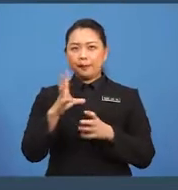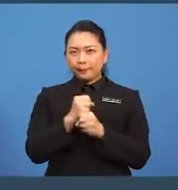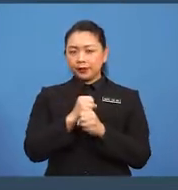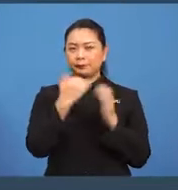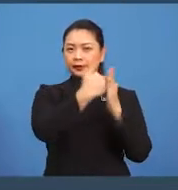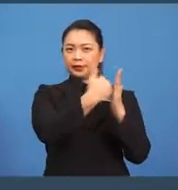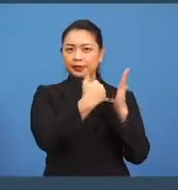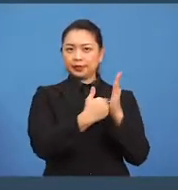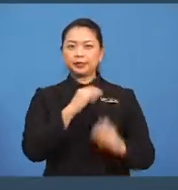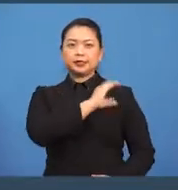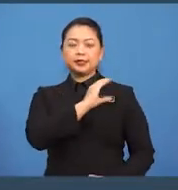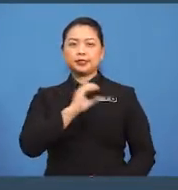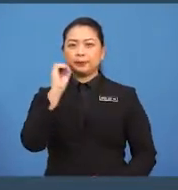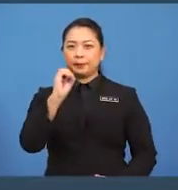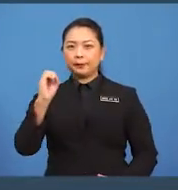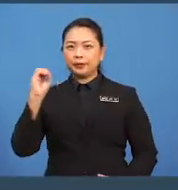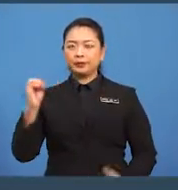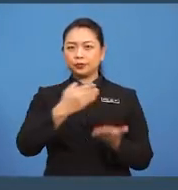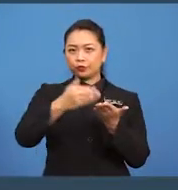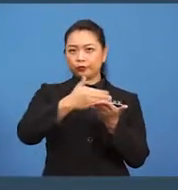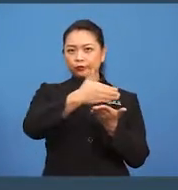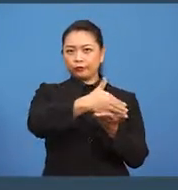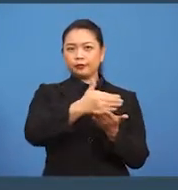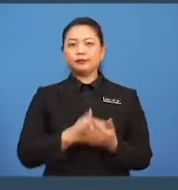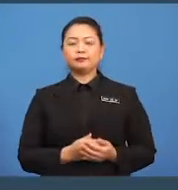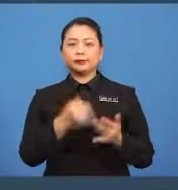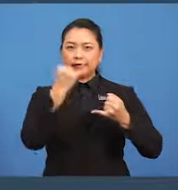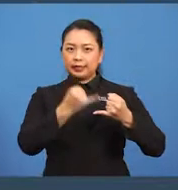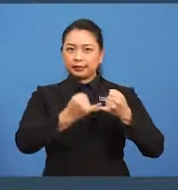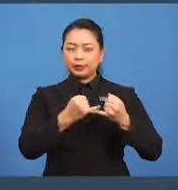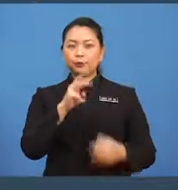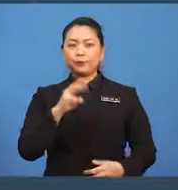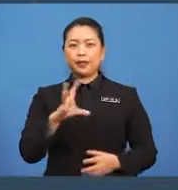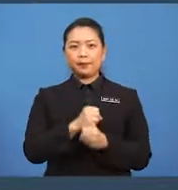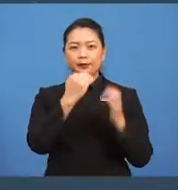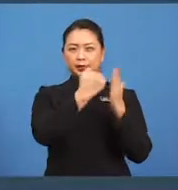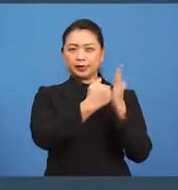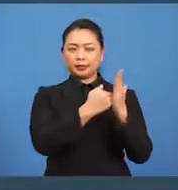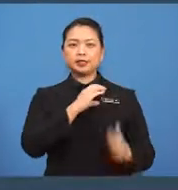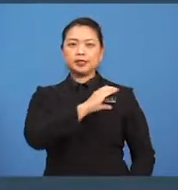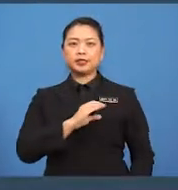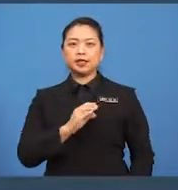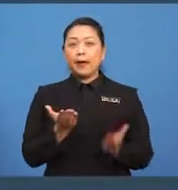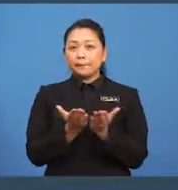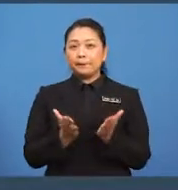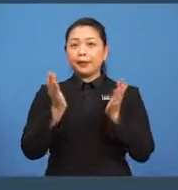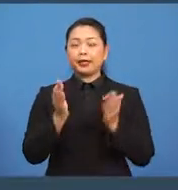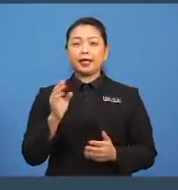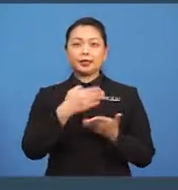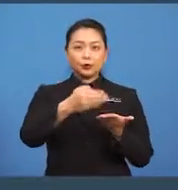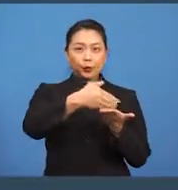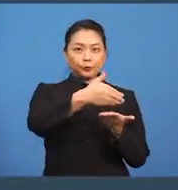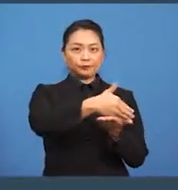menyenaraikan ciri-ciri bubble sort. Akhir sekali, murid dapat menyenaraikan ciri-ciri bucket sort.